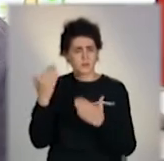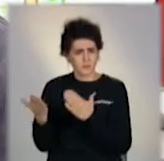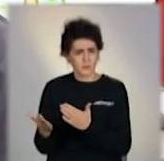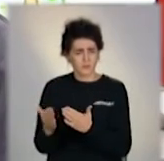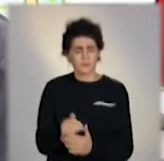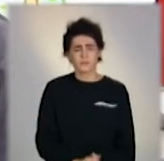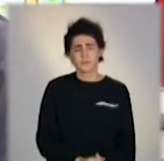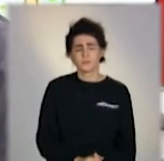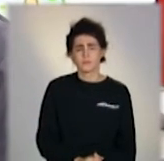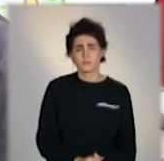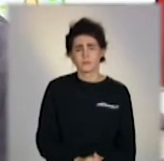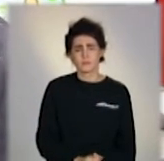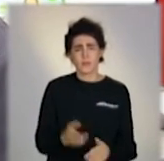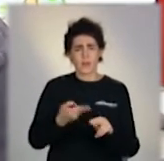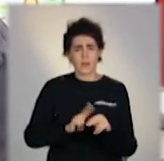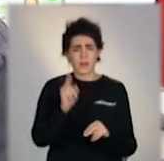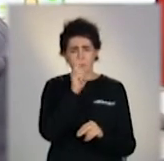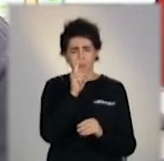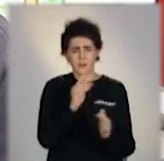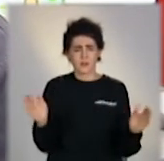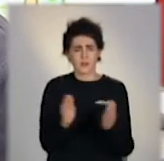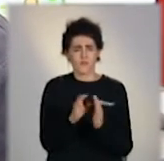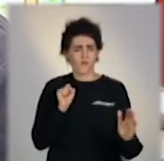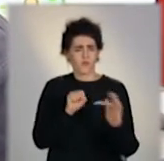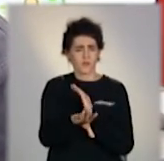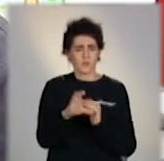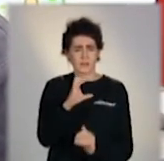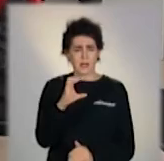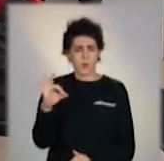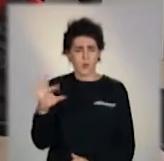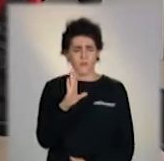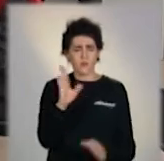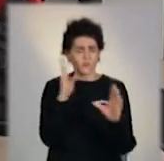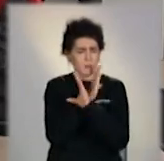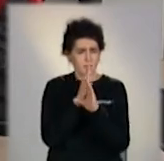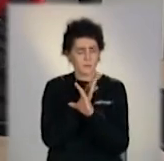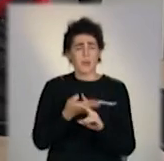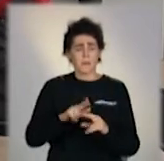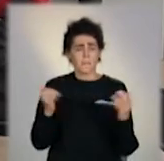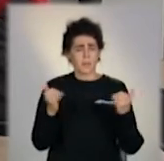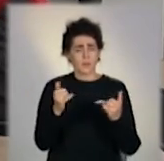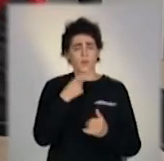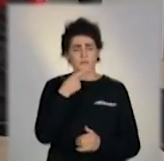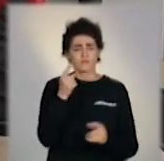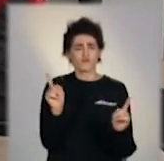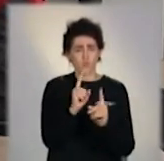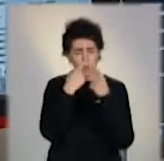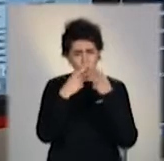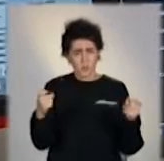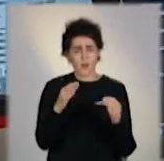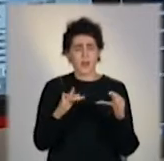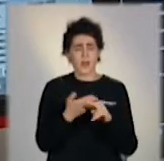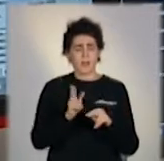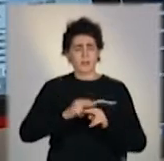что минимизирует выбросы СО в атмосферу. Металурги наголосили, на комбінаті «Азовсталь»